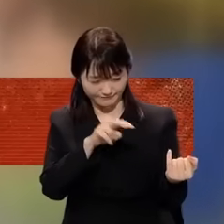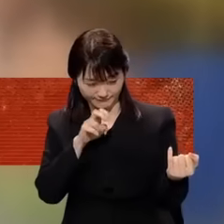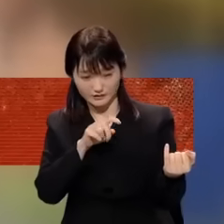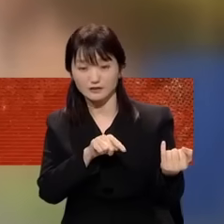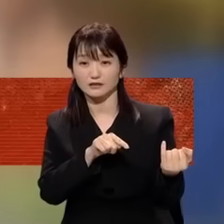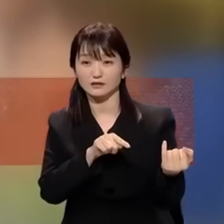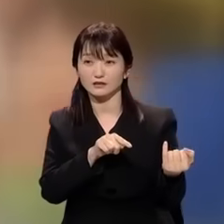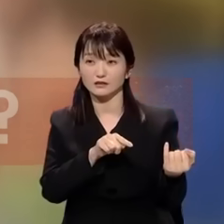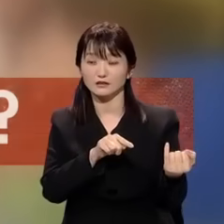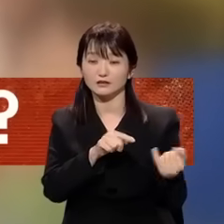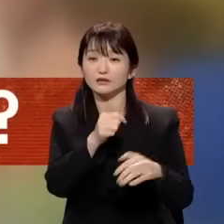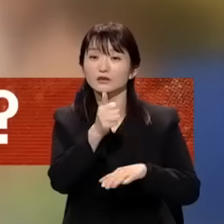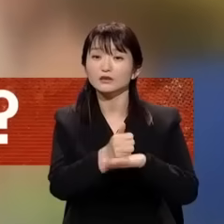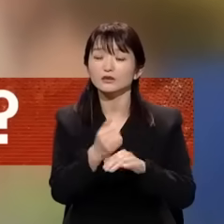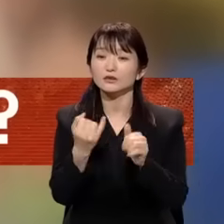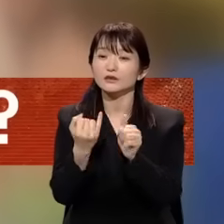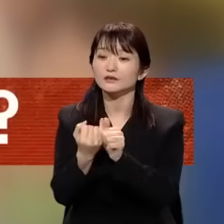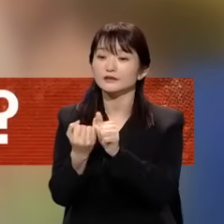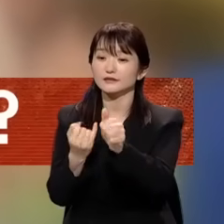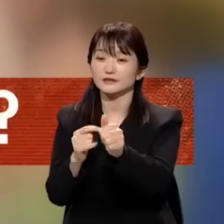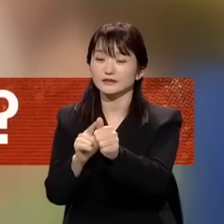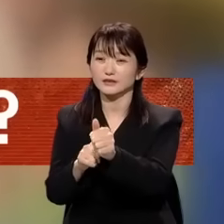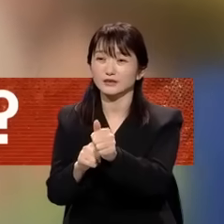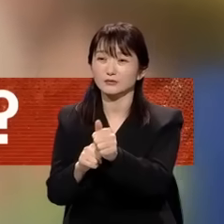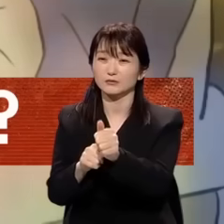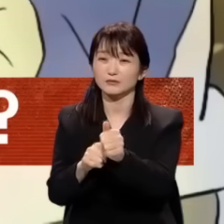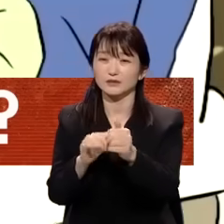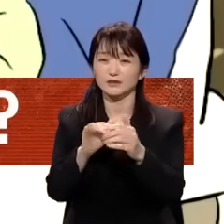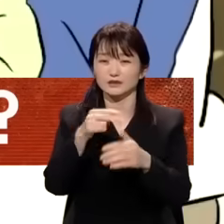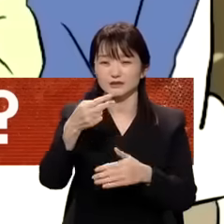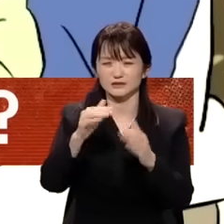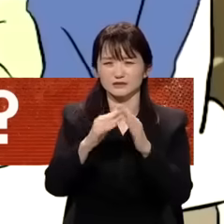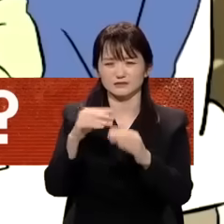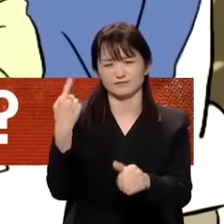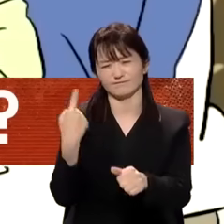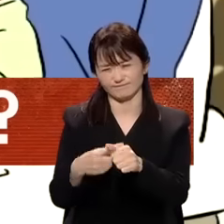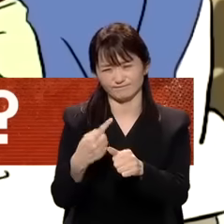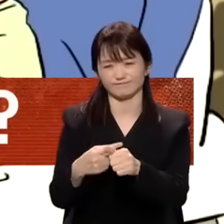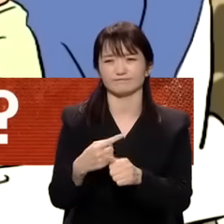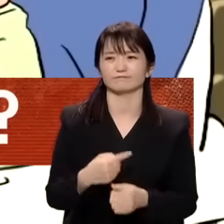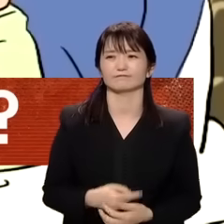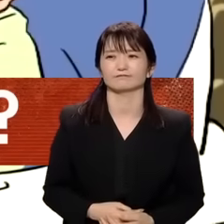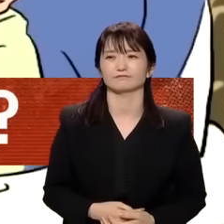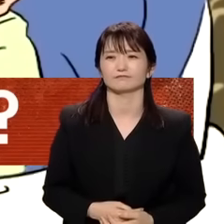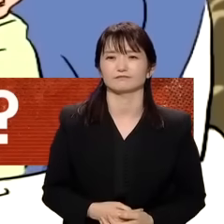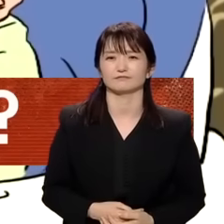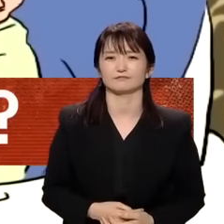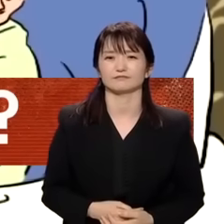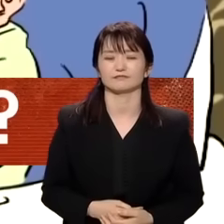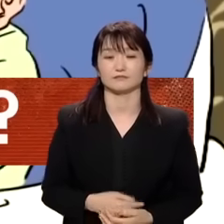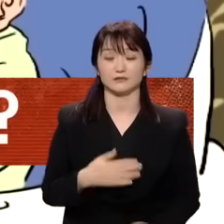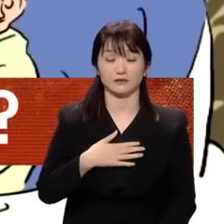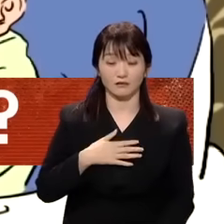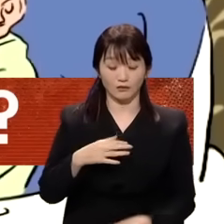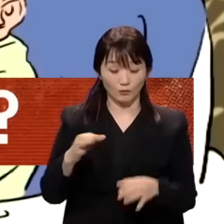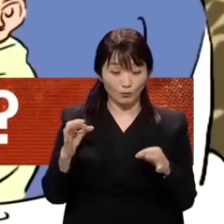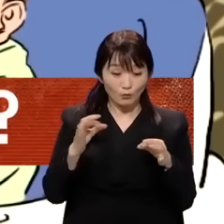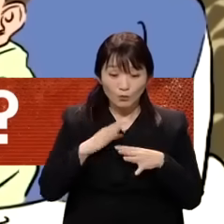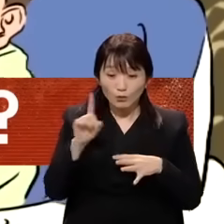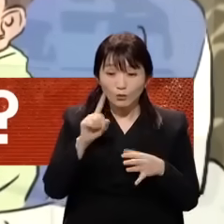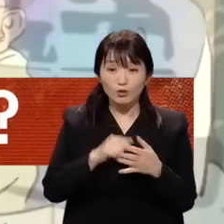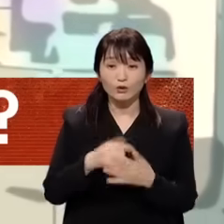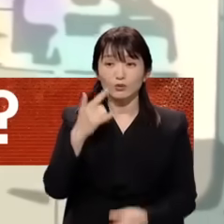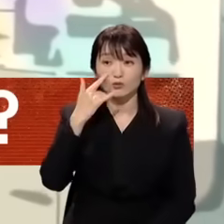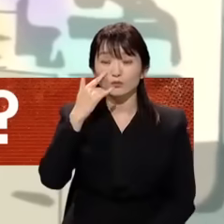빌어서 결과적으로는 남편과 시집을 욕을 하고 있어요 음 예 그리고 지금 아주 저는 깜짝 놀란게 부모